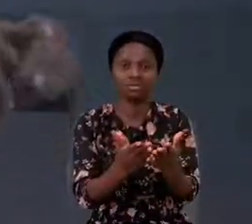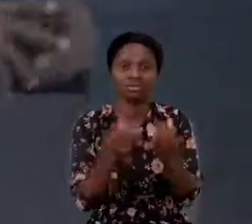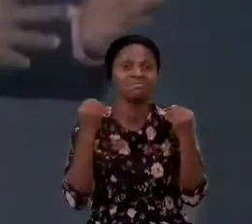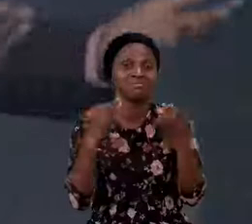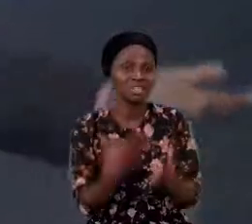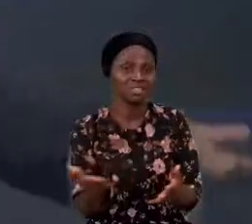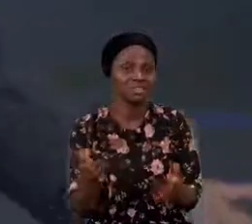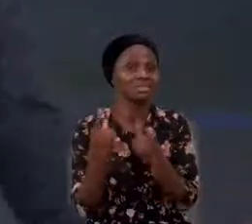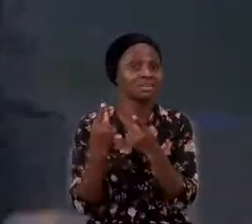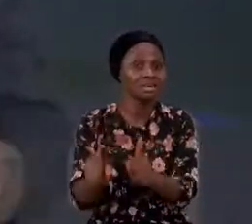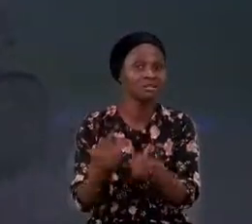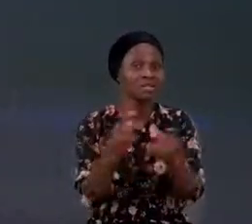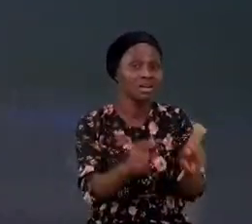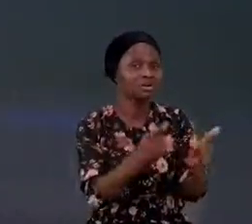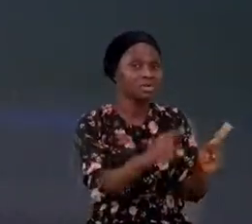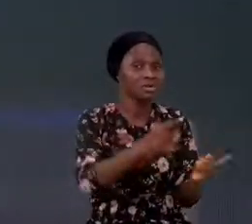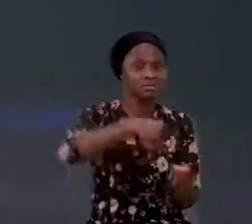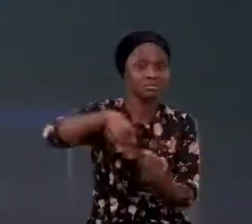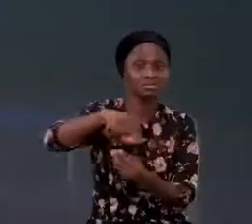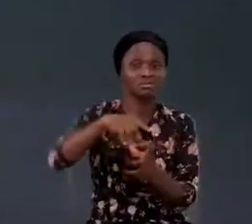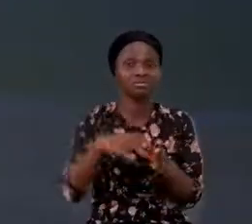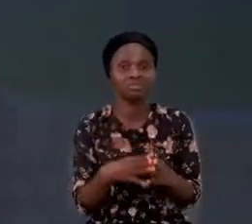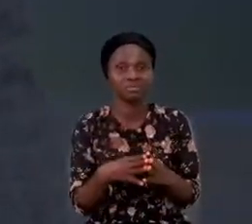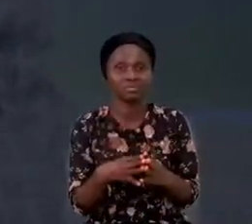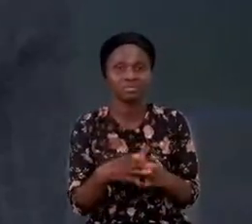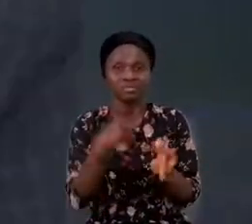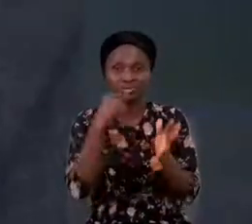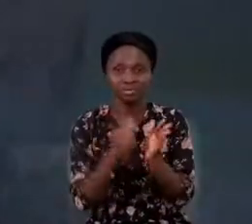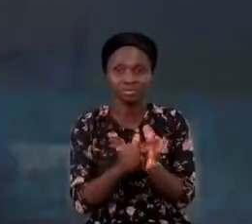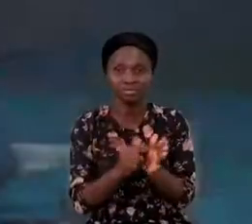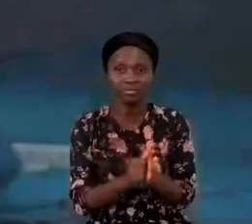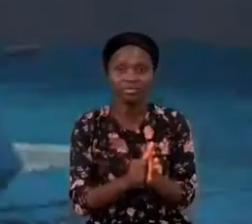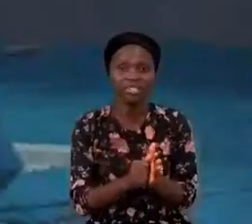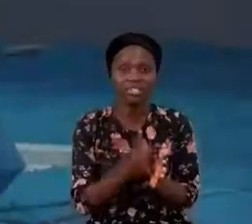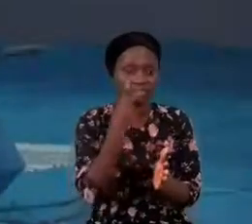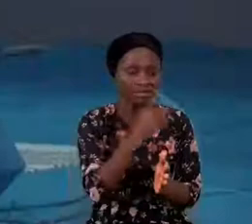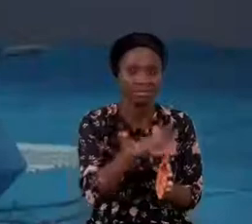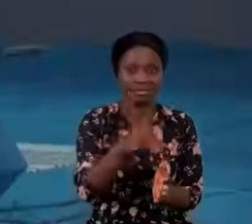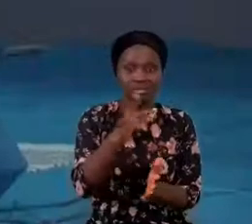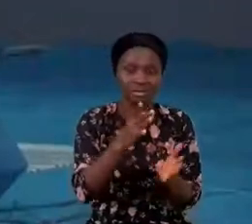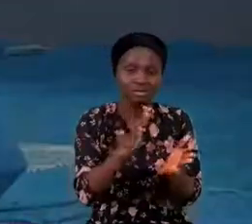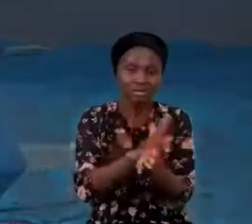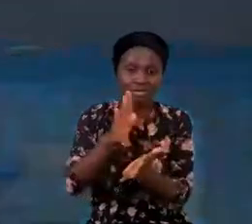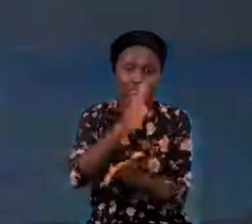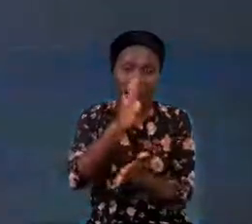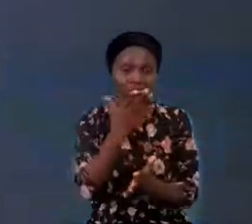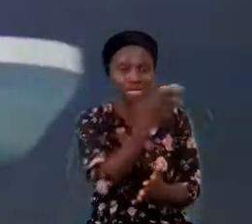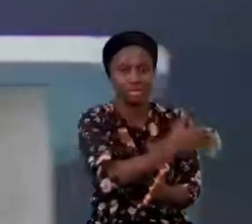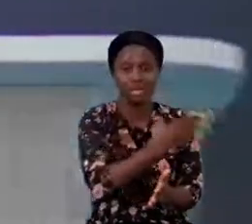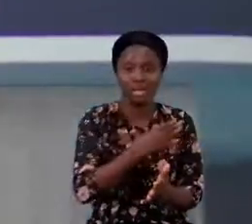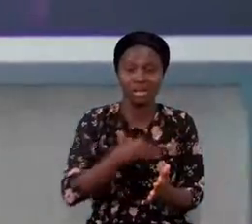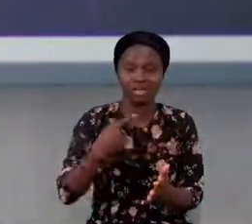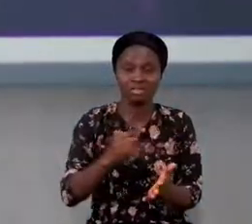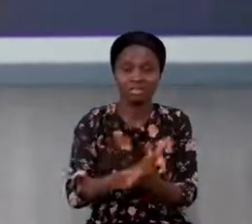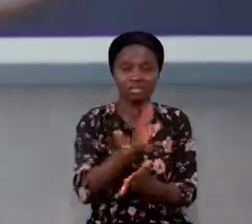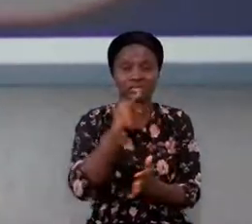est remplie là-bas. Peut-être que quelque chose est gâté là-bas. Peut-être les professeurs sont là, certains ne sont